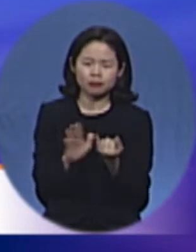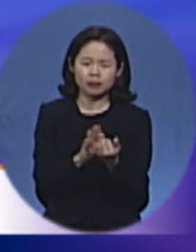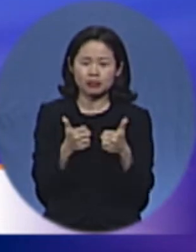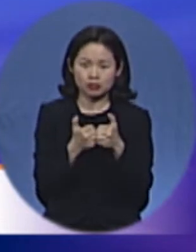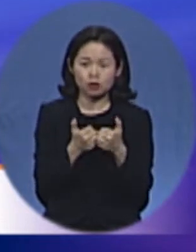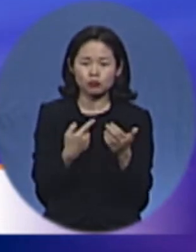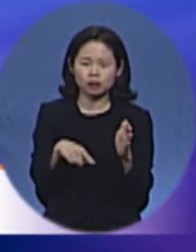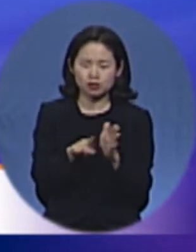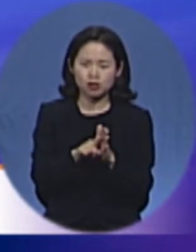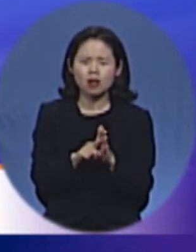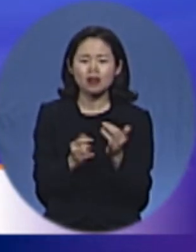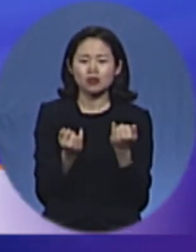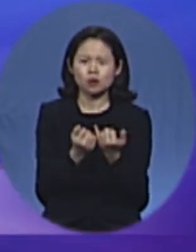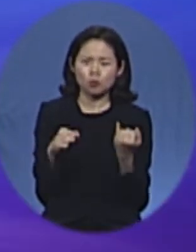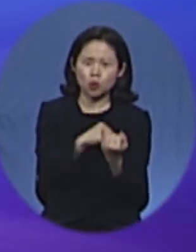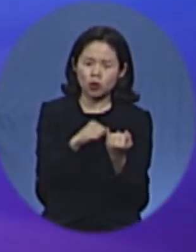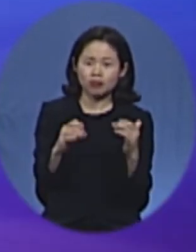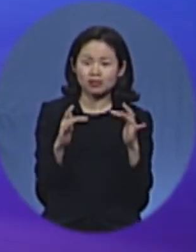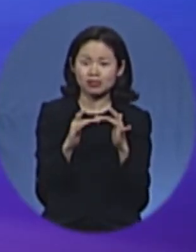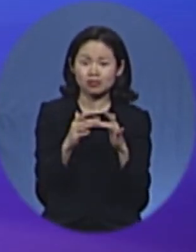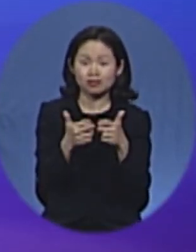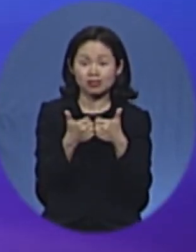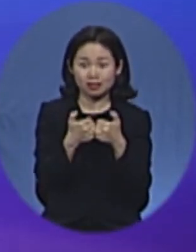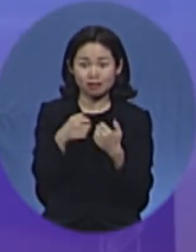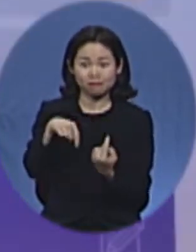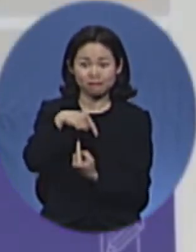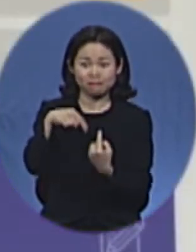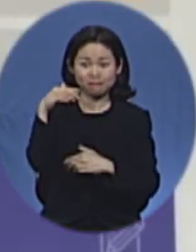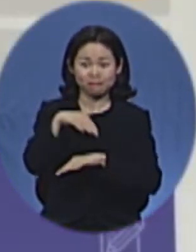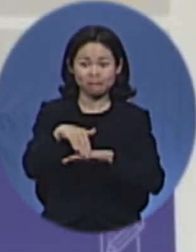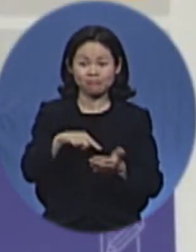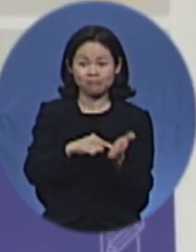여성폭력 사이버 상담을 운영합니다.